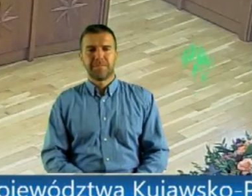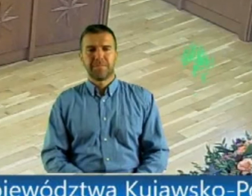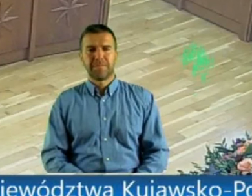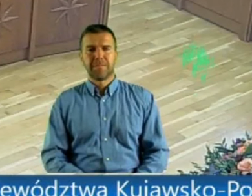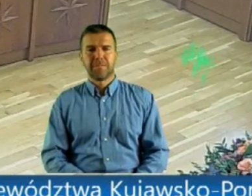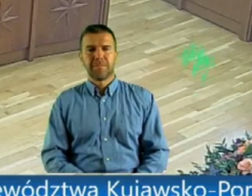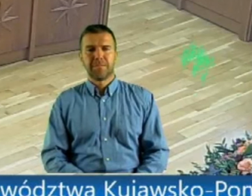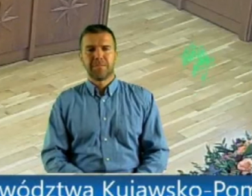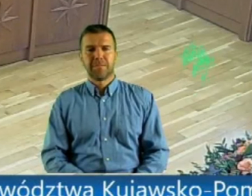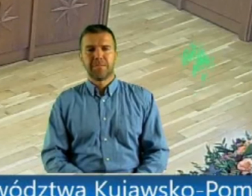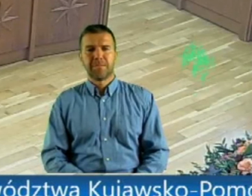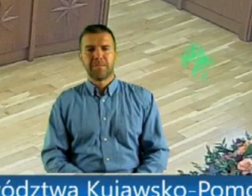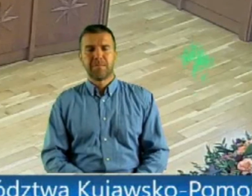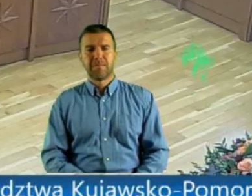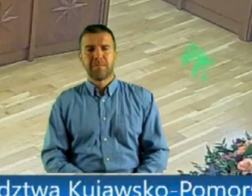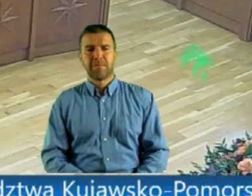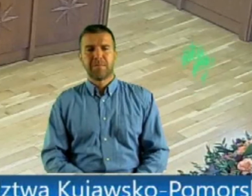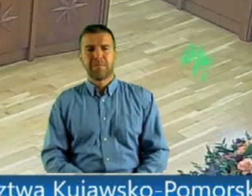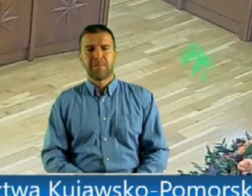formalną.